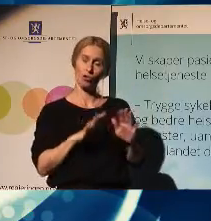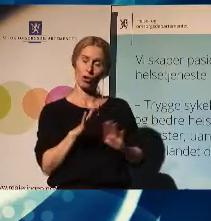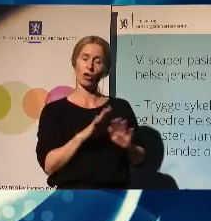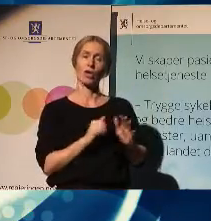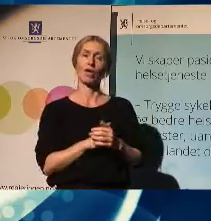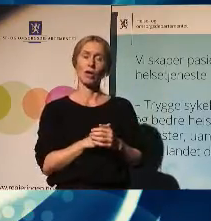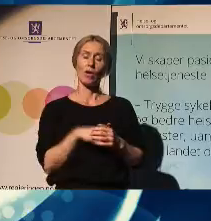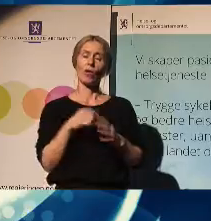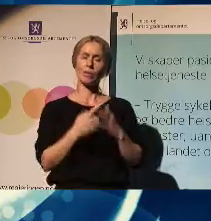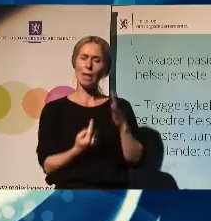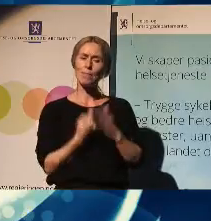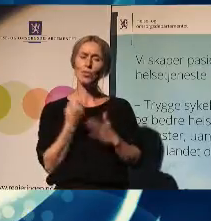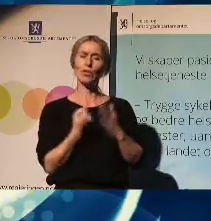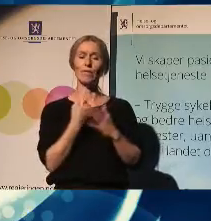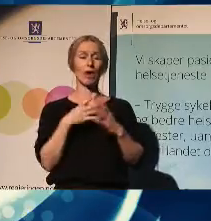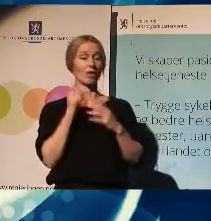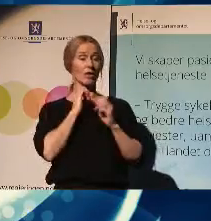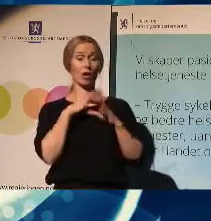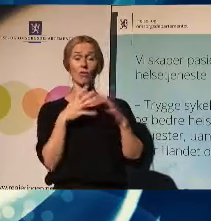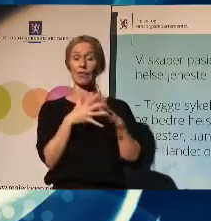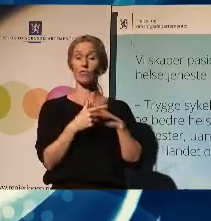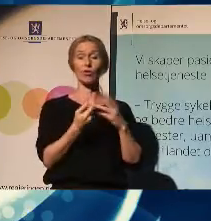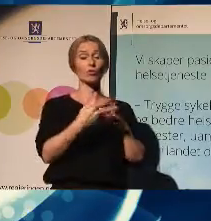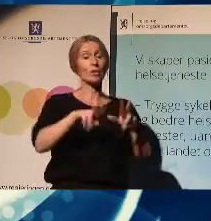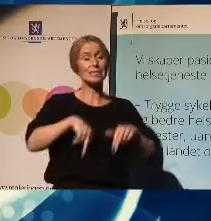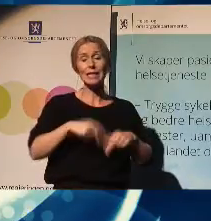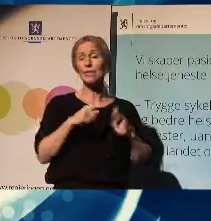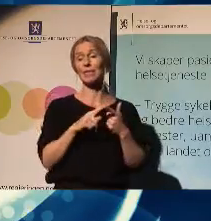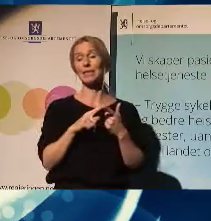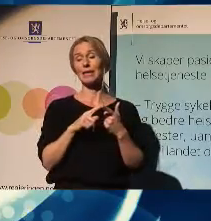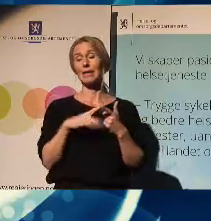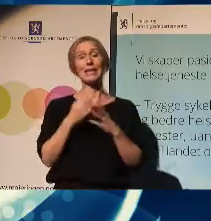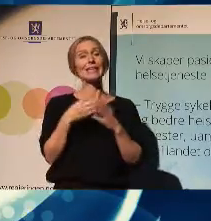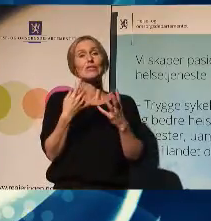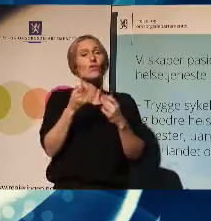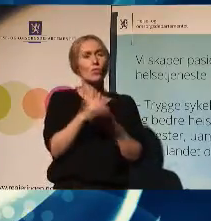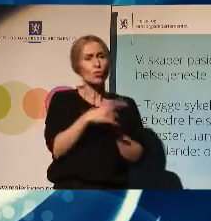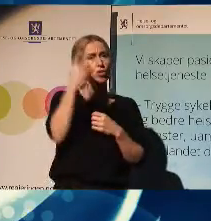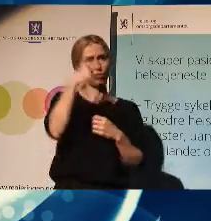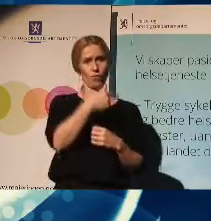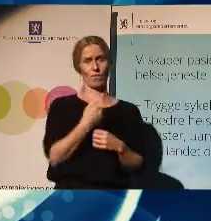Og det er mulig vi hadde fått dette til uansett, men ikke så fort kanskje